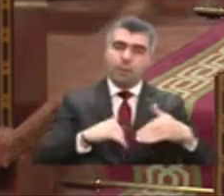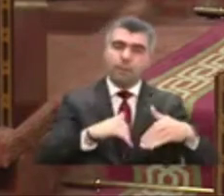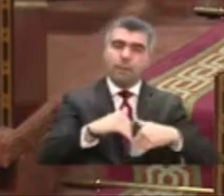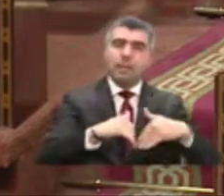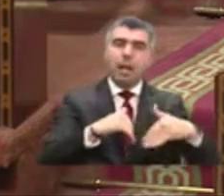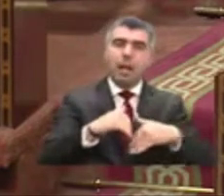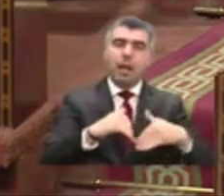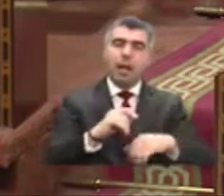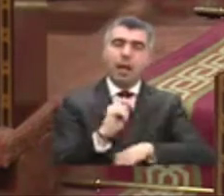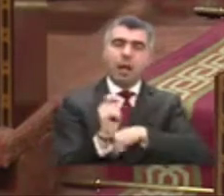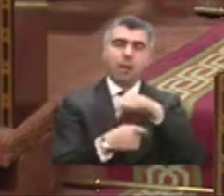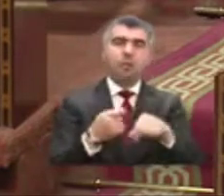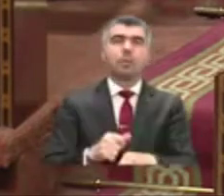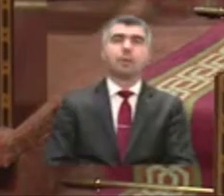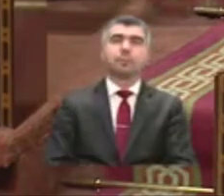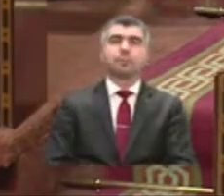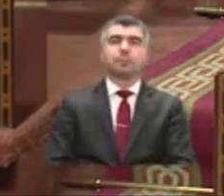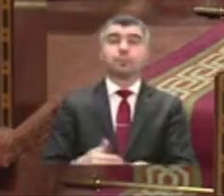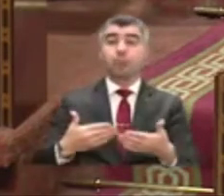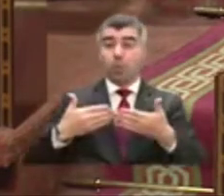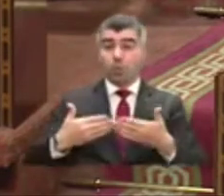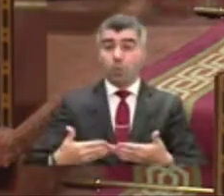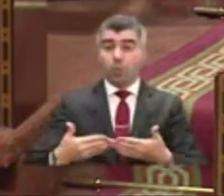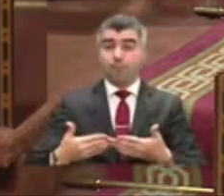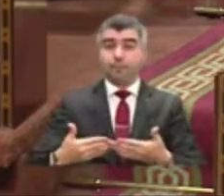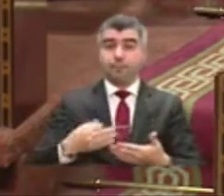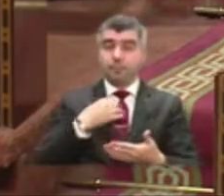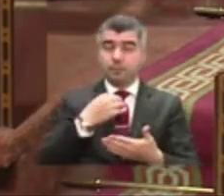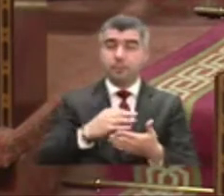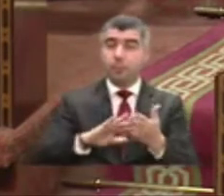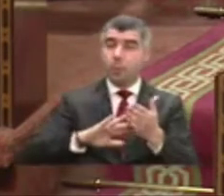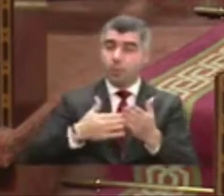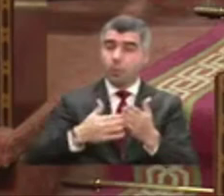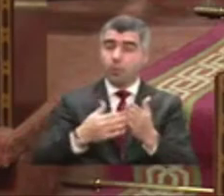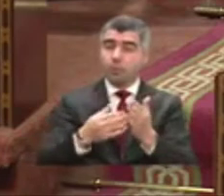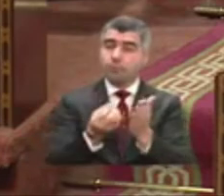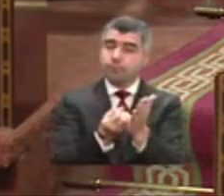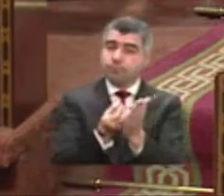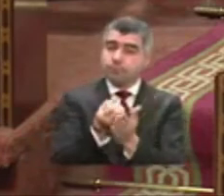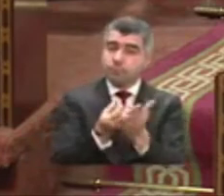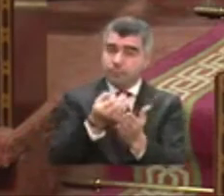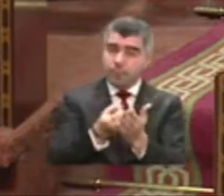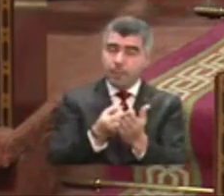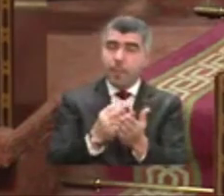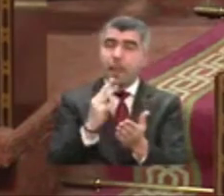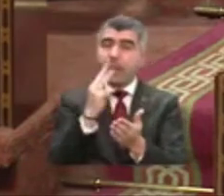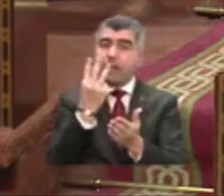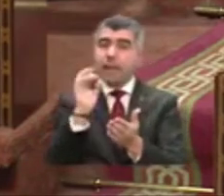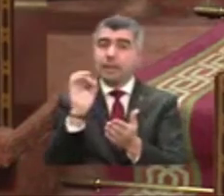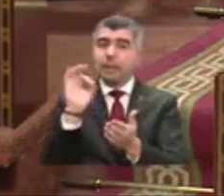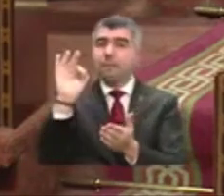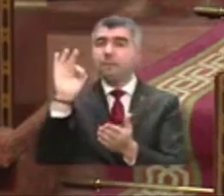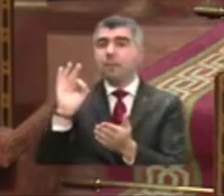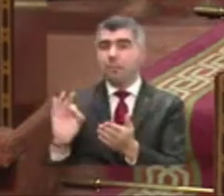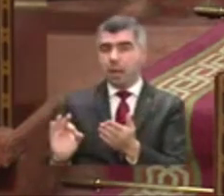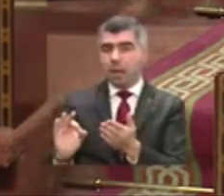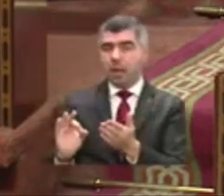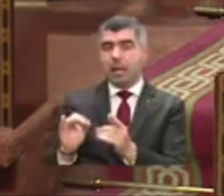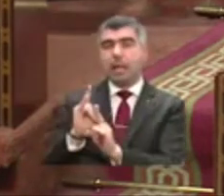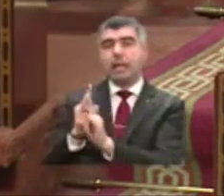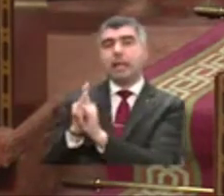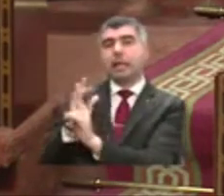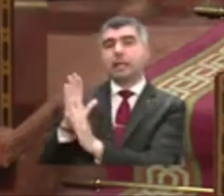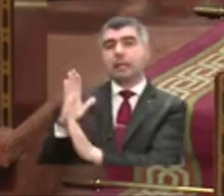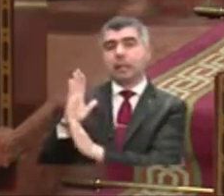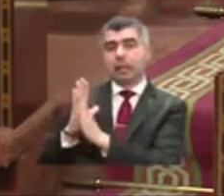في العالم القروي. اليوم يمكننا نقول بأن مرينا من نسبة ديال 30% اللي كانت في